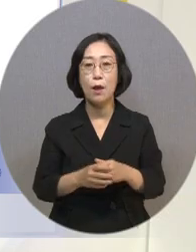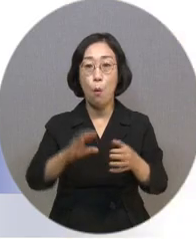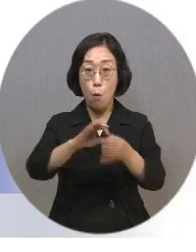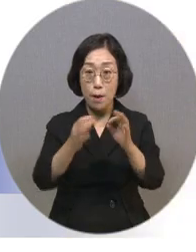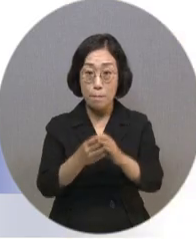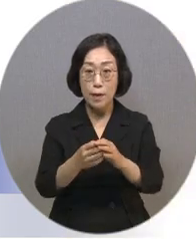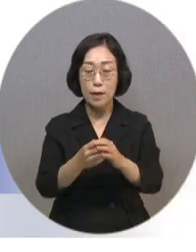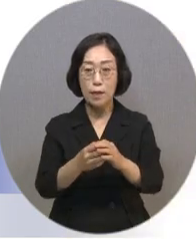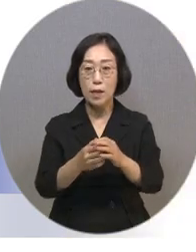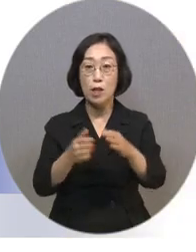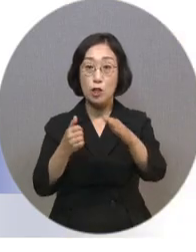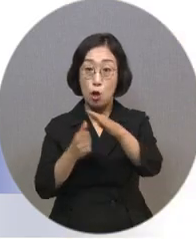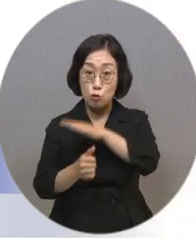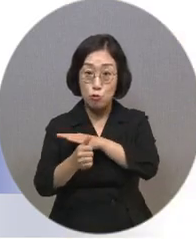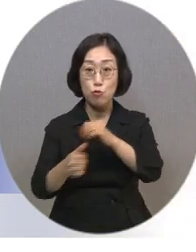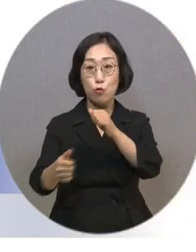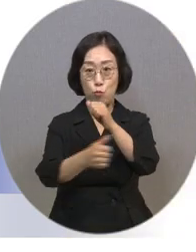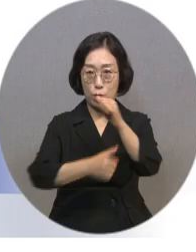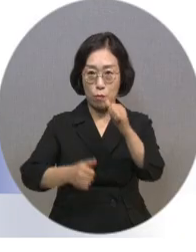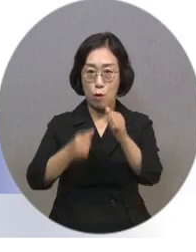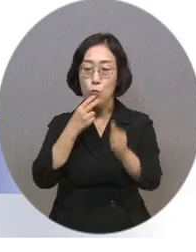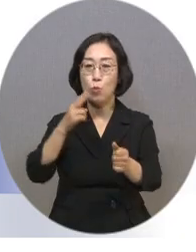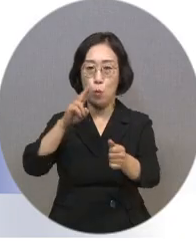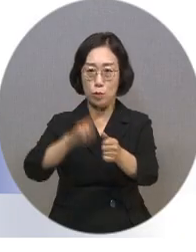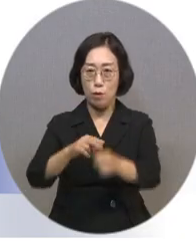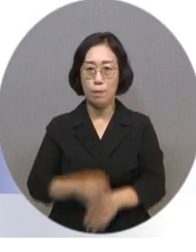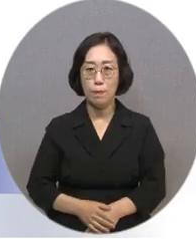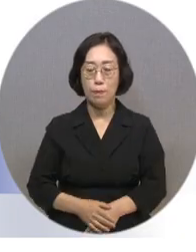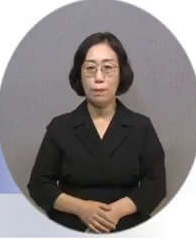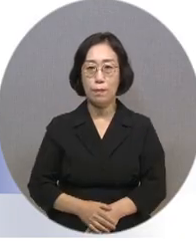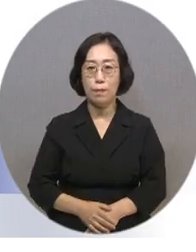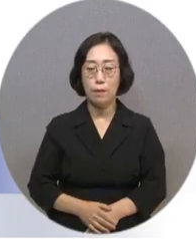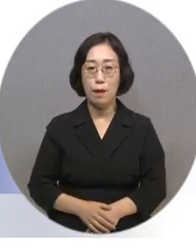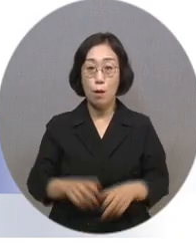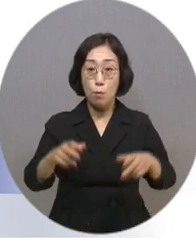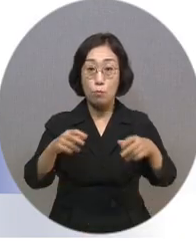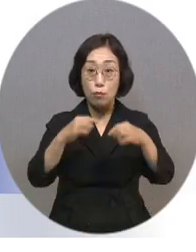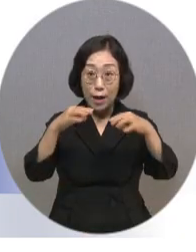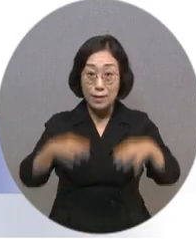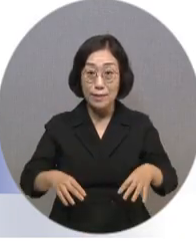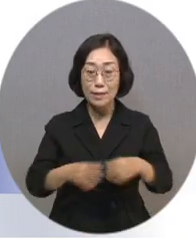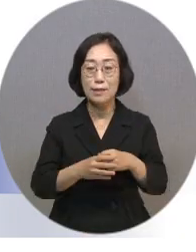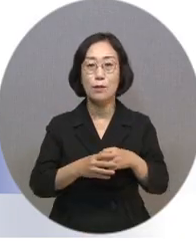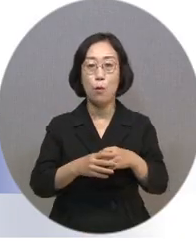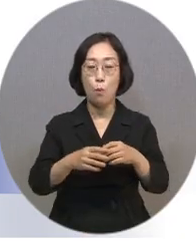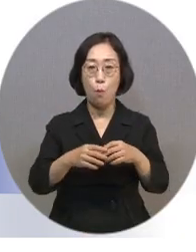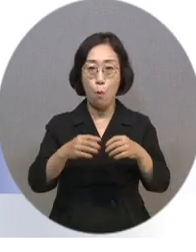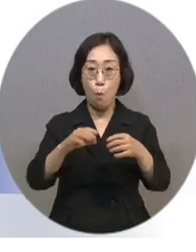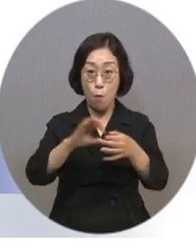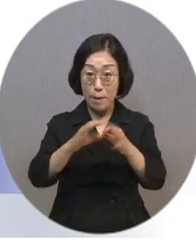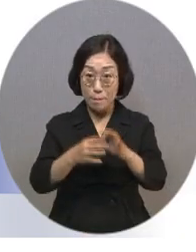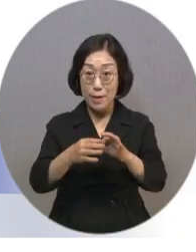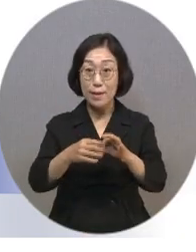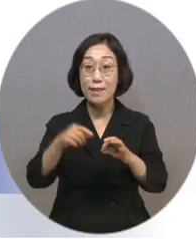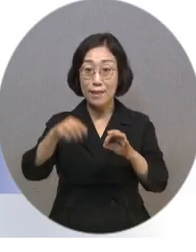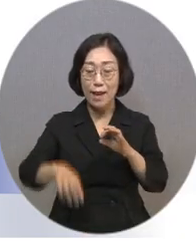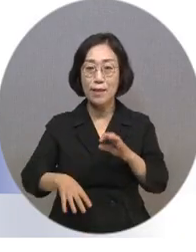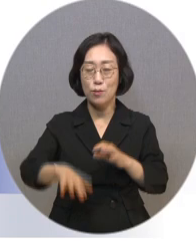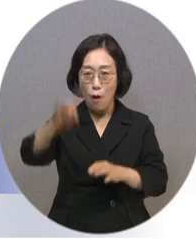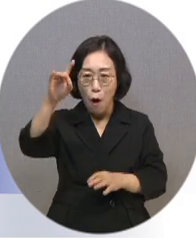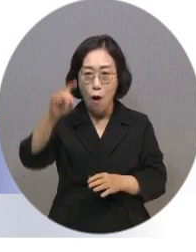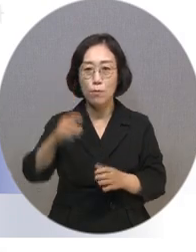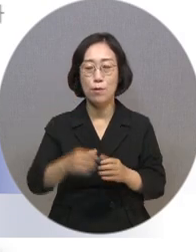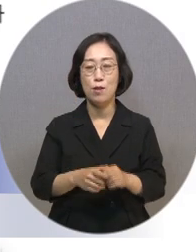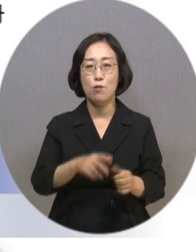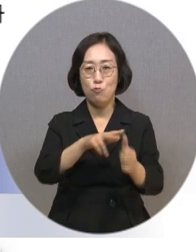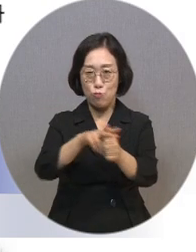도전합니다 원유는 프랑스 파리 2024 파리 패럴림픽 대회 선수촌에서 첫 공식 선거 운동을